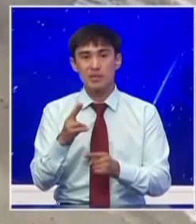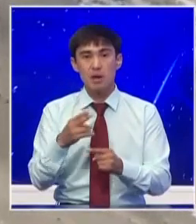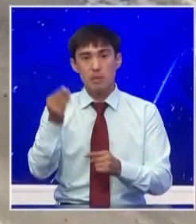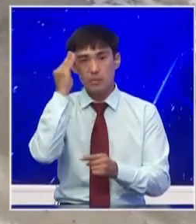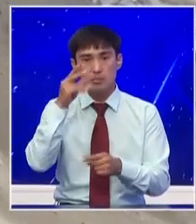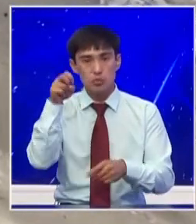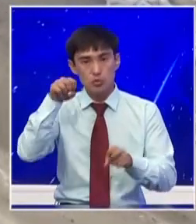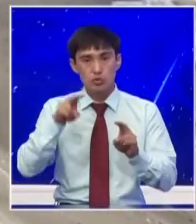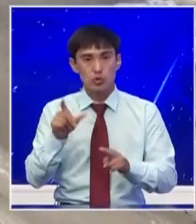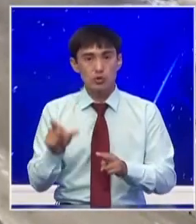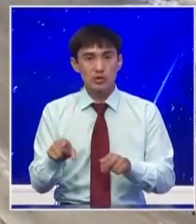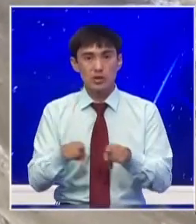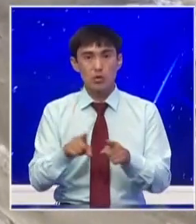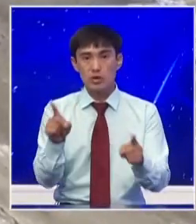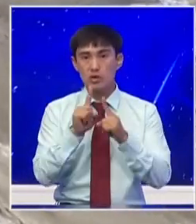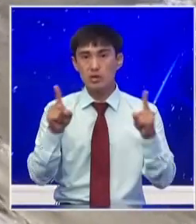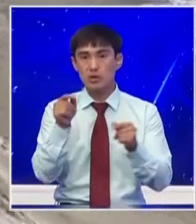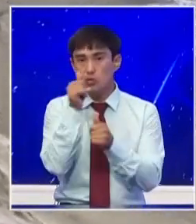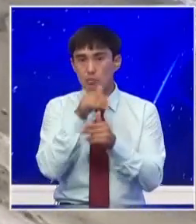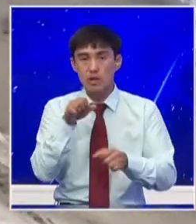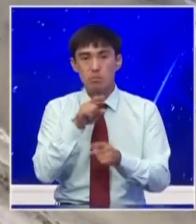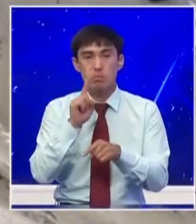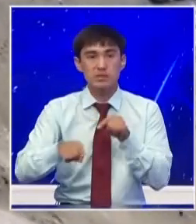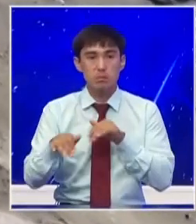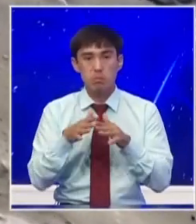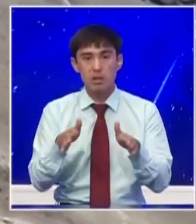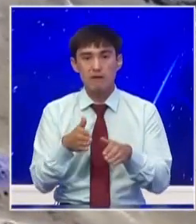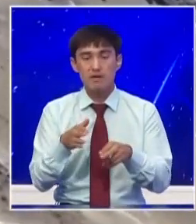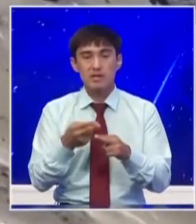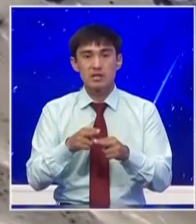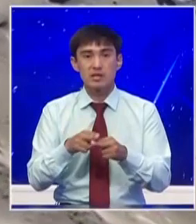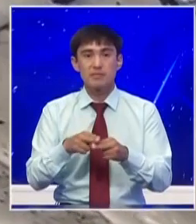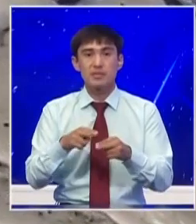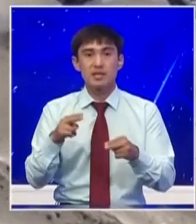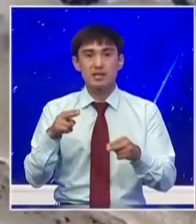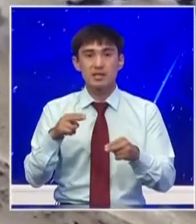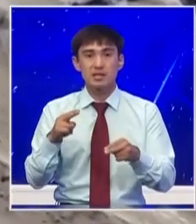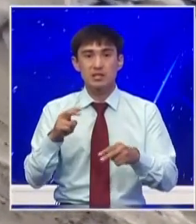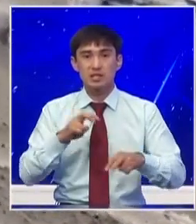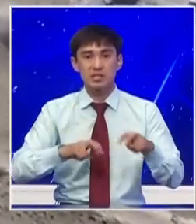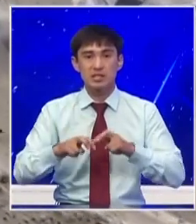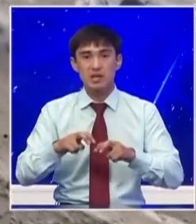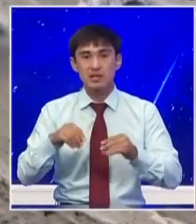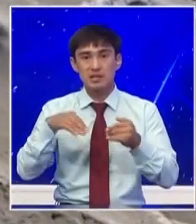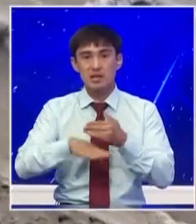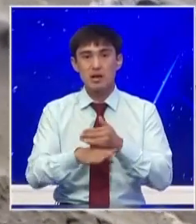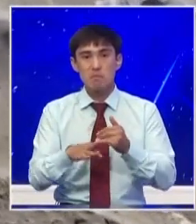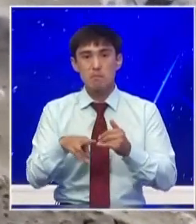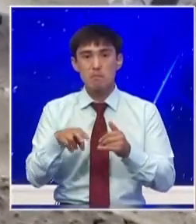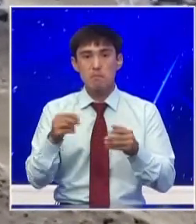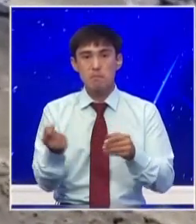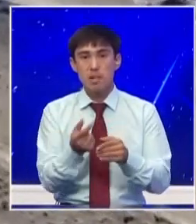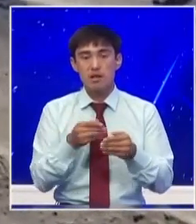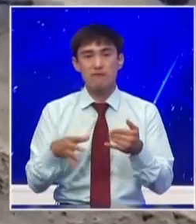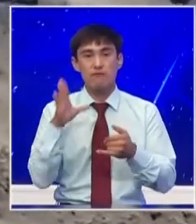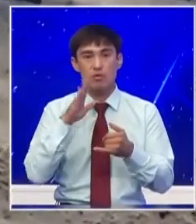мнению ученых, такой гигант не умел быстро плавать, а пищу искал на дне мелководья. Кости черепа пока не найдены. Ученые